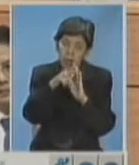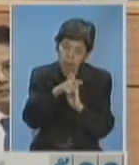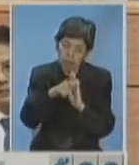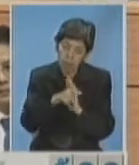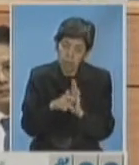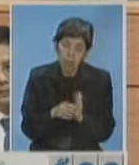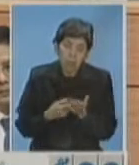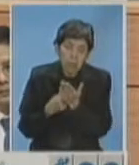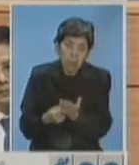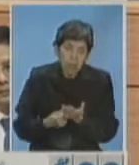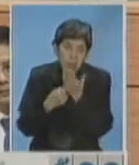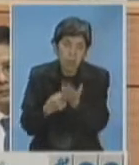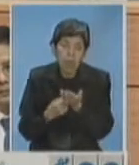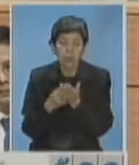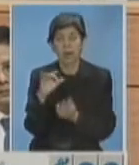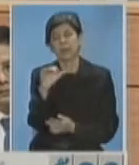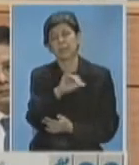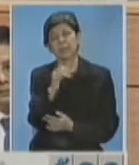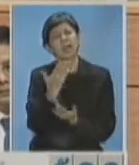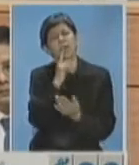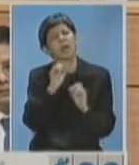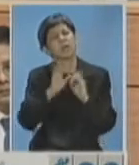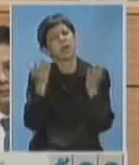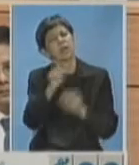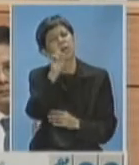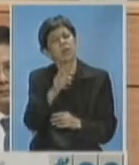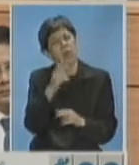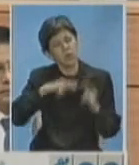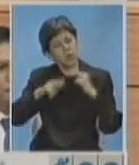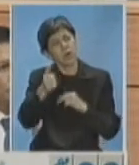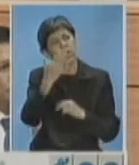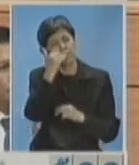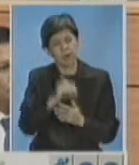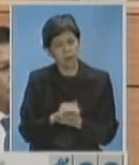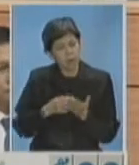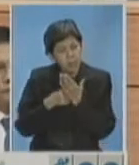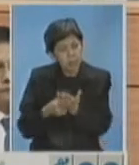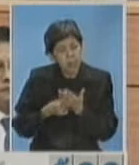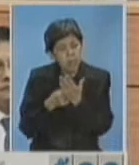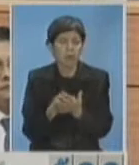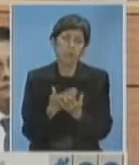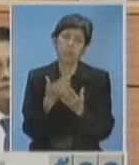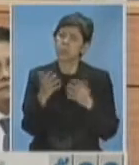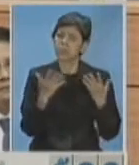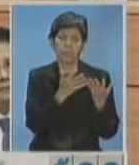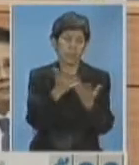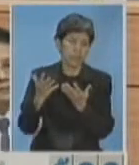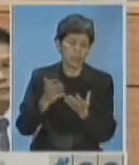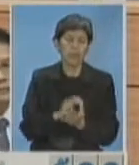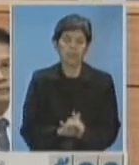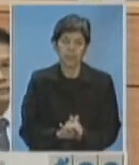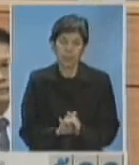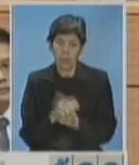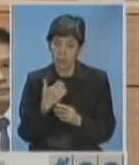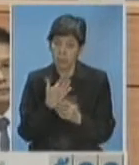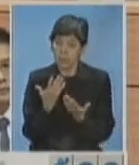ไม่ยอมส่งเอกสารครับไหนว่าโปร่งใสตรวจสอบได้แต่ไม่ยอมส่งเอกสารจัดซื้อจัดจ้างให้กับกรรมาธิการงบประมาณ